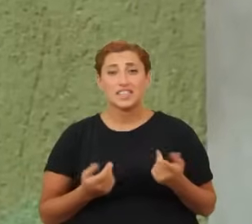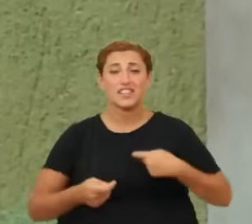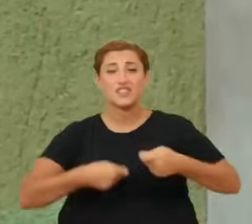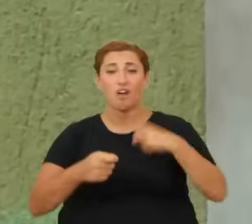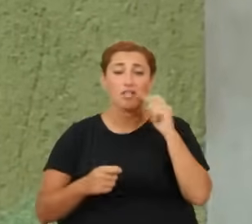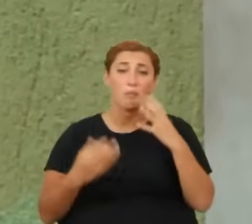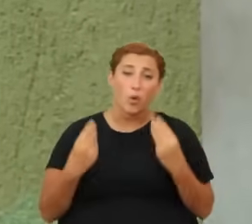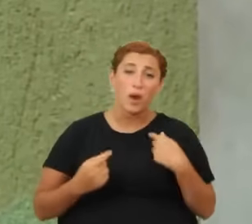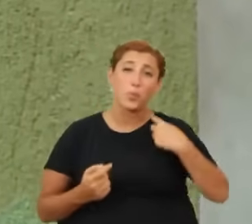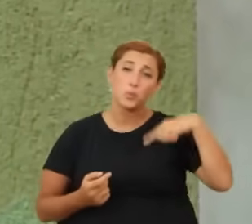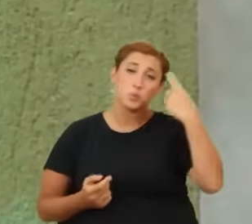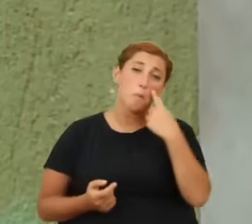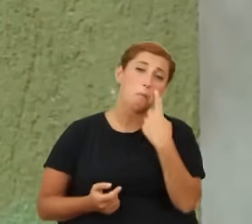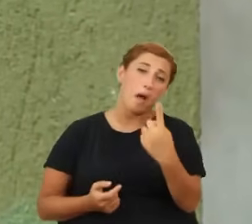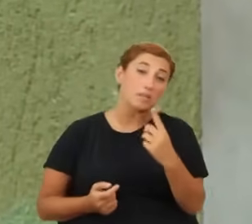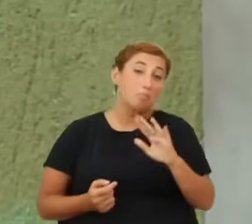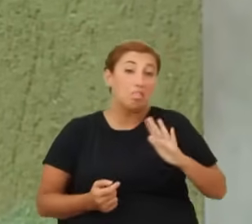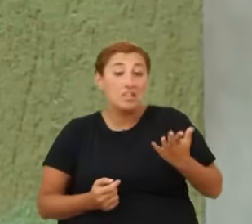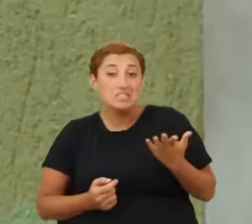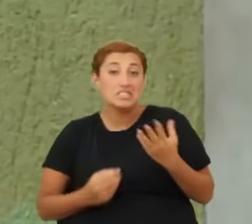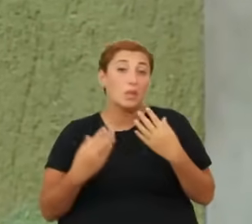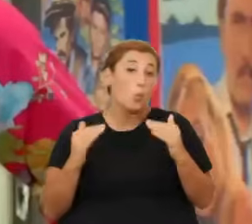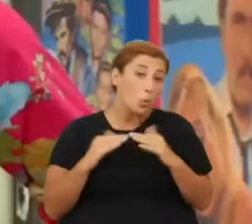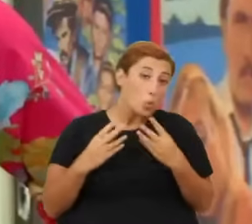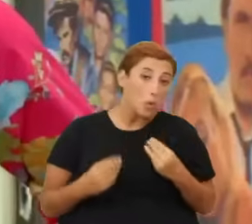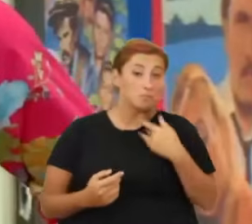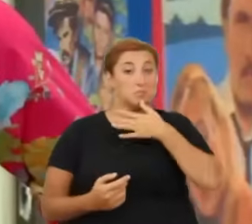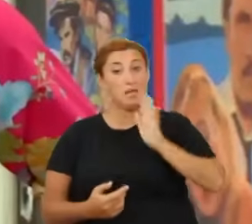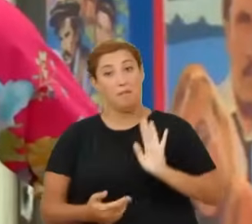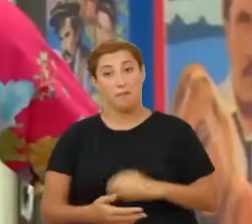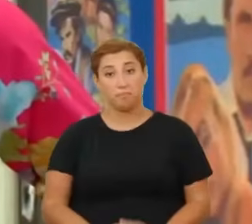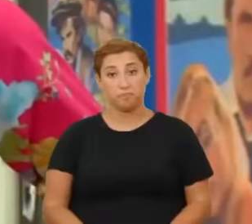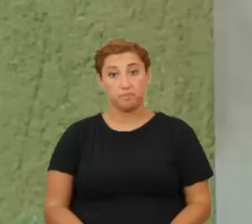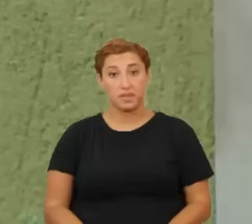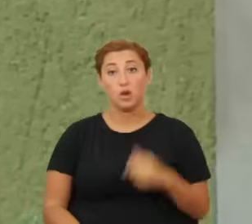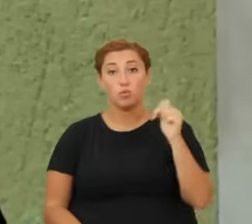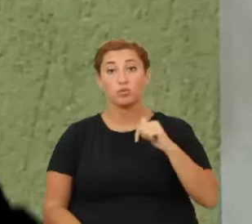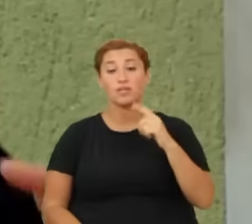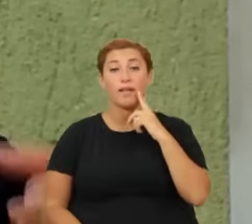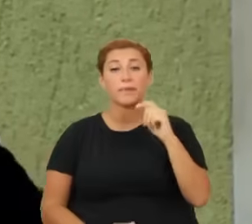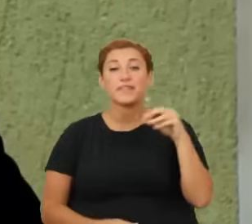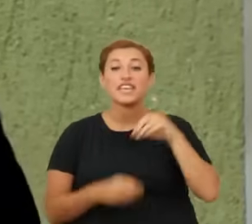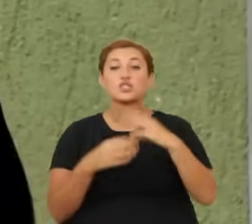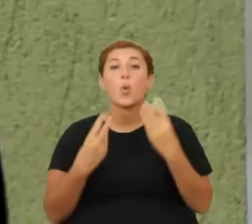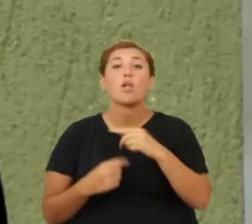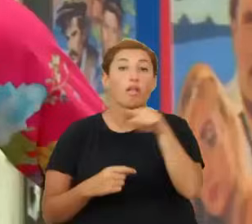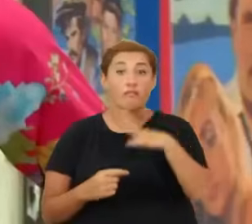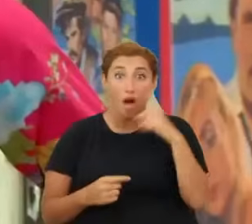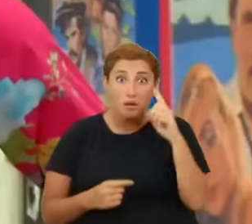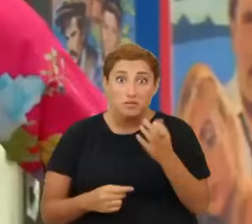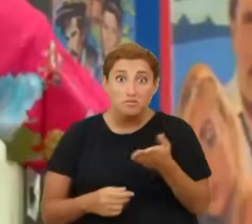Esnaf olarak düşündüğünde... Nasıl durur bilemem yani. Bunun erkekler için olanı falan var mıymış